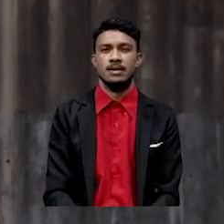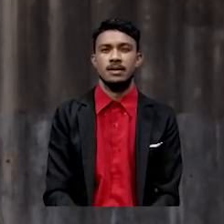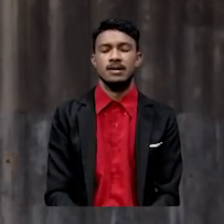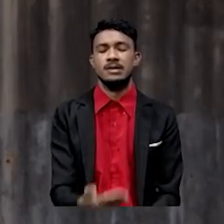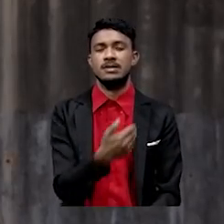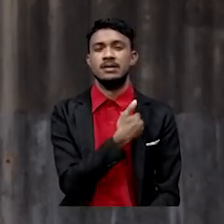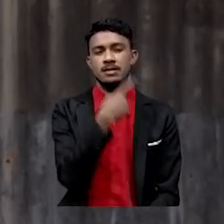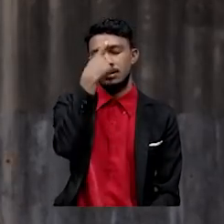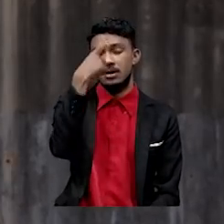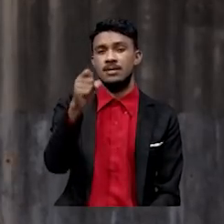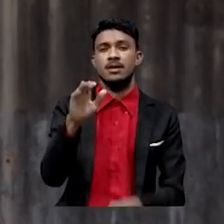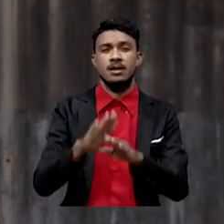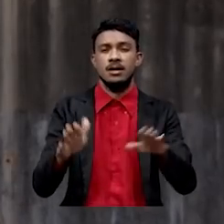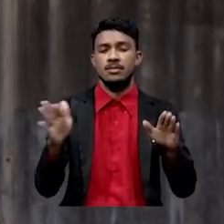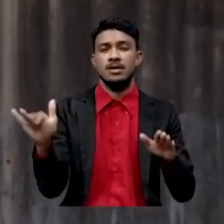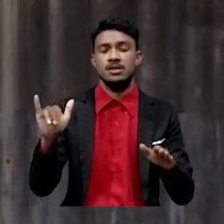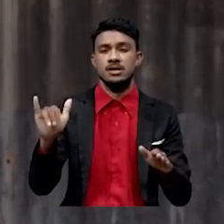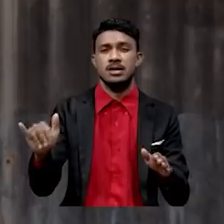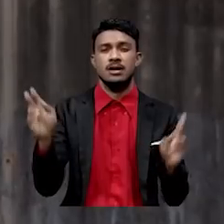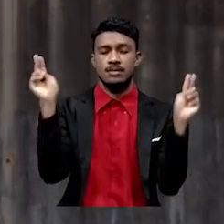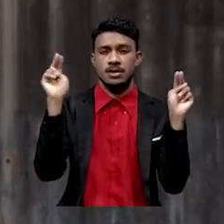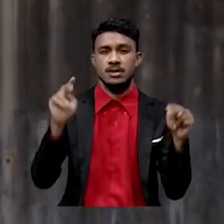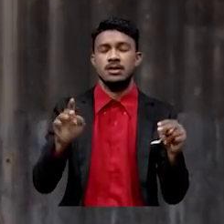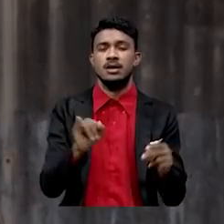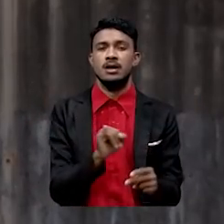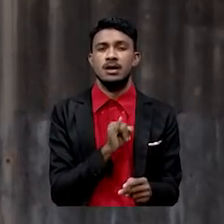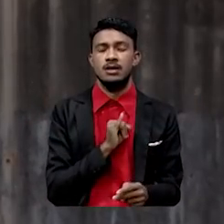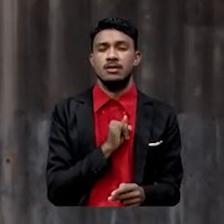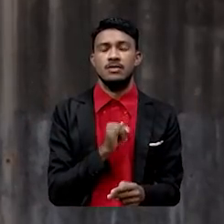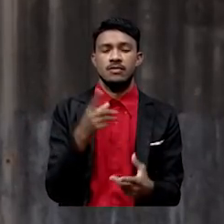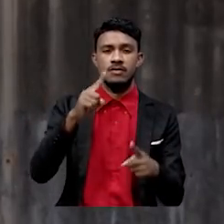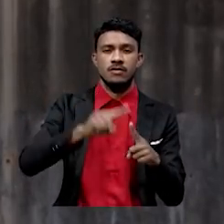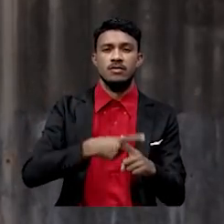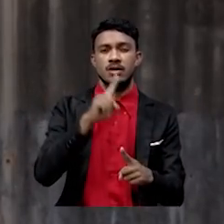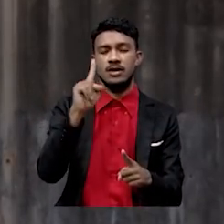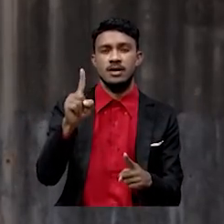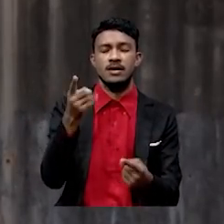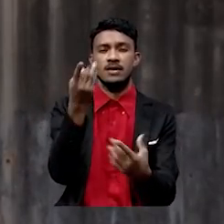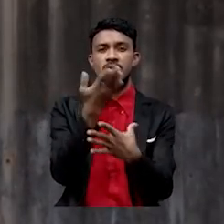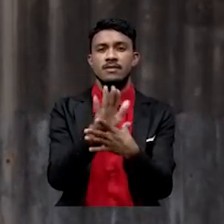Sedau tambah la par se persi sa sapato vali yang tahau se pulang ini si fahe ba mai tala.